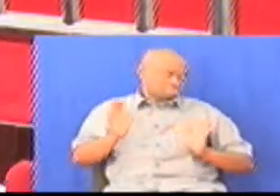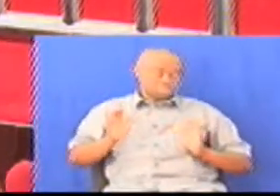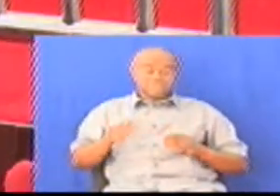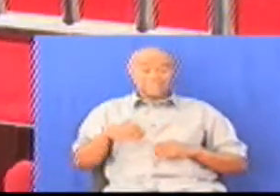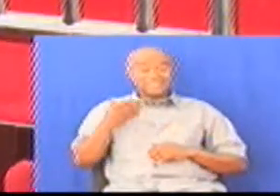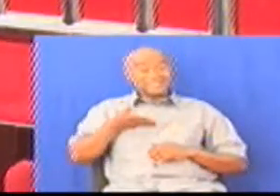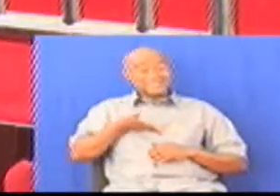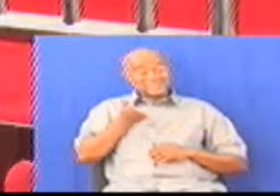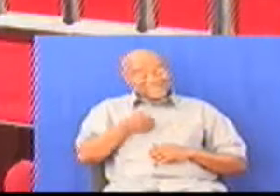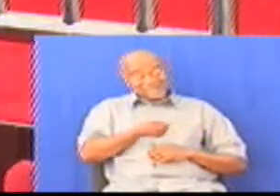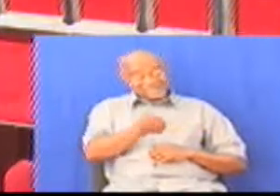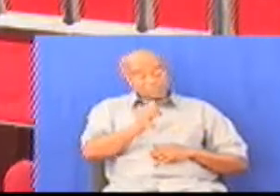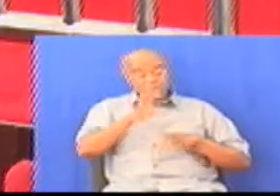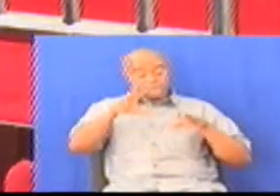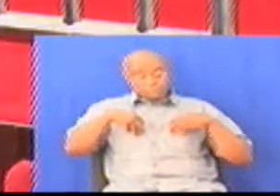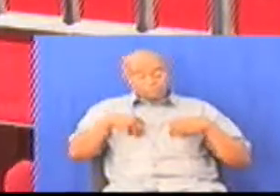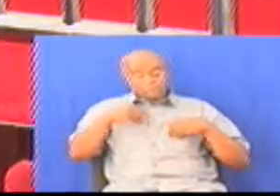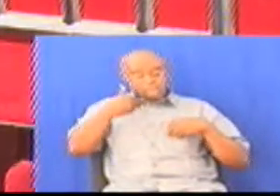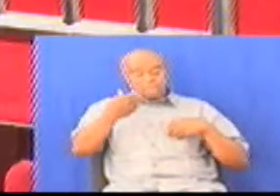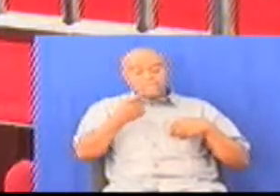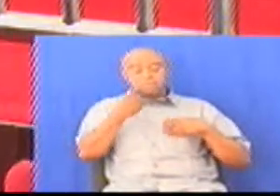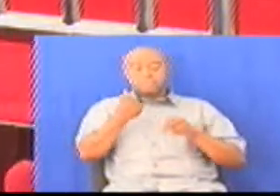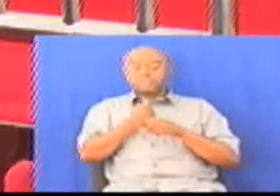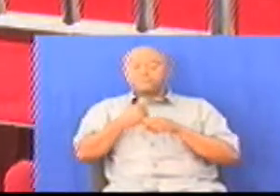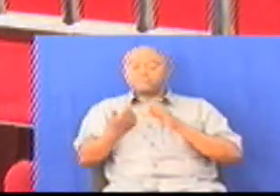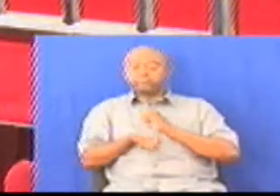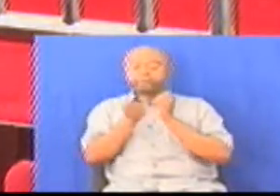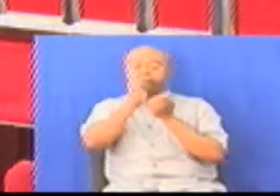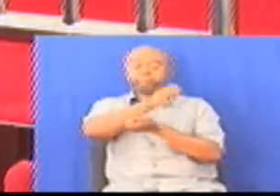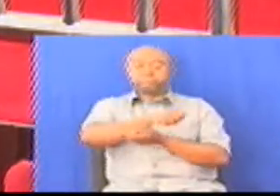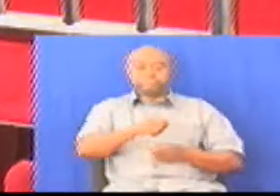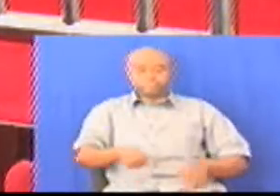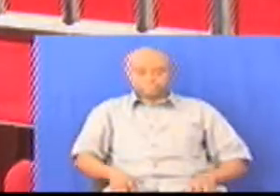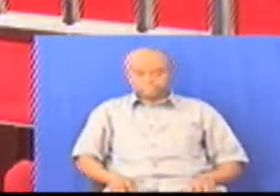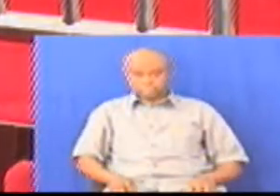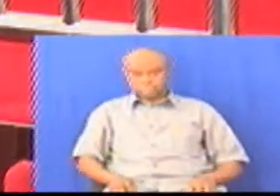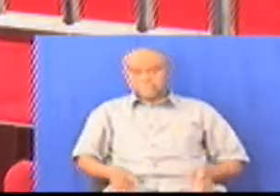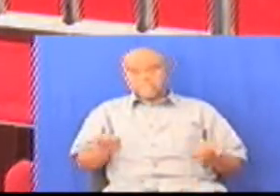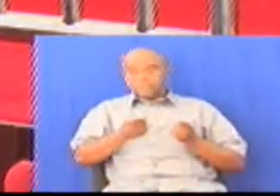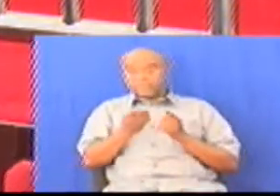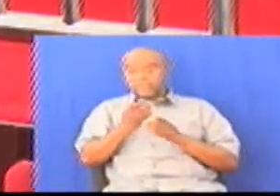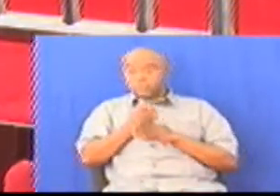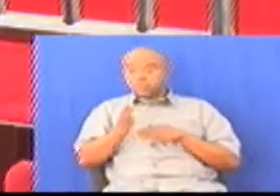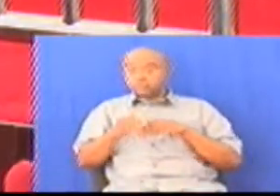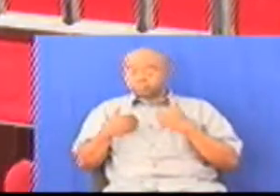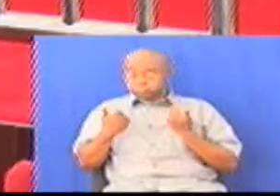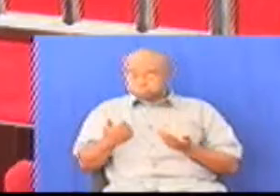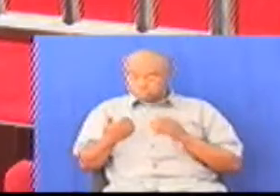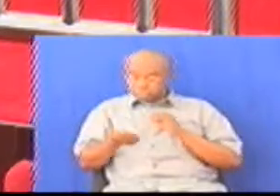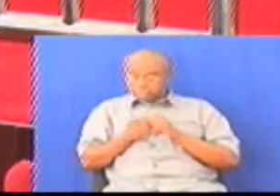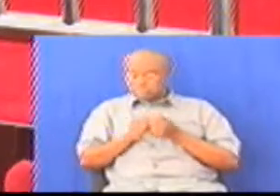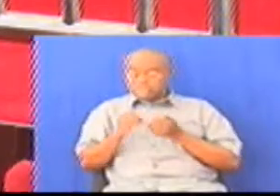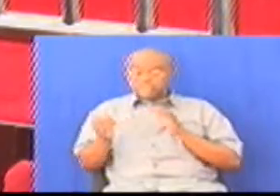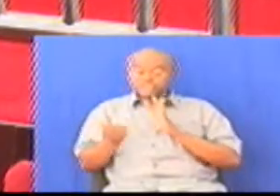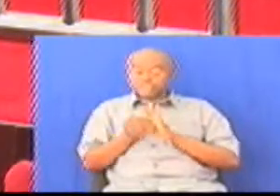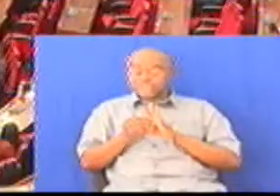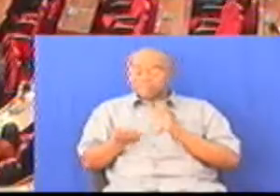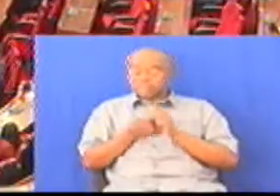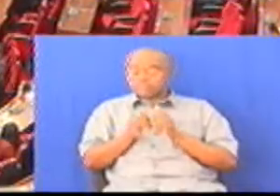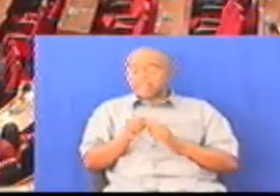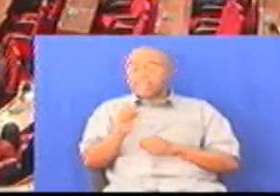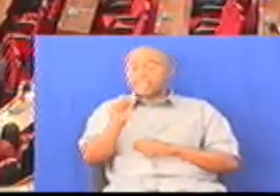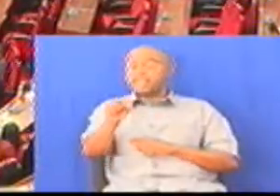ilikubali na ikasema kwamba italifanyia marekebisho. Lingine ni kwenye sheria Electronic and Postal Communication Act, Mheshimiwa